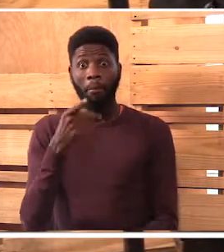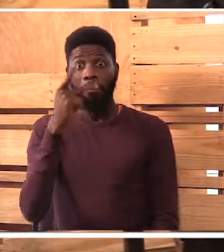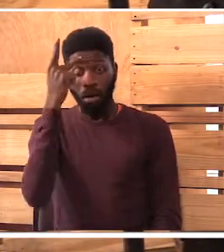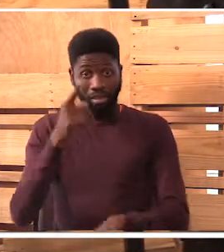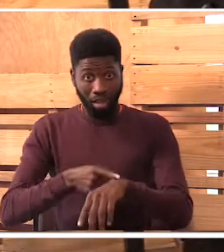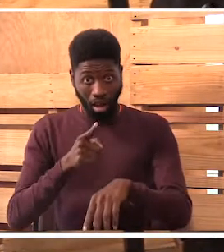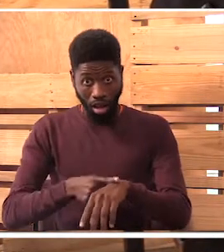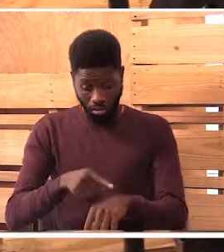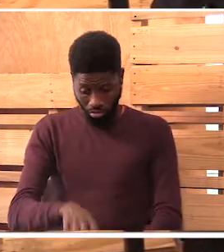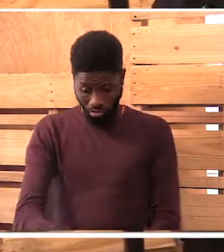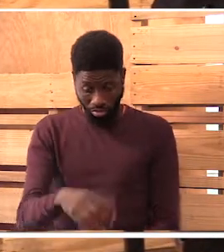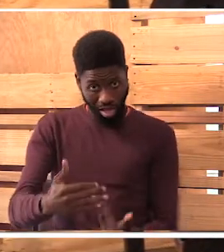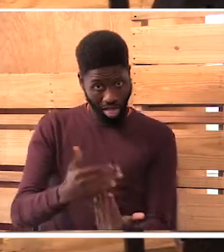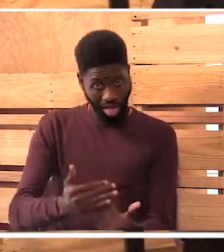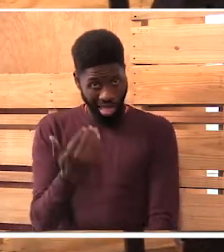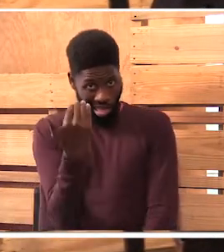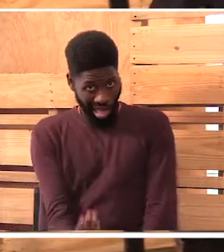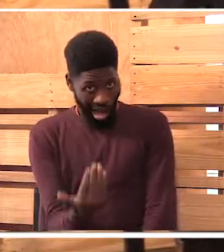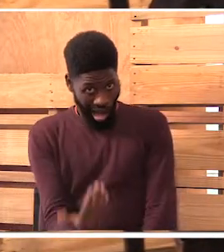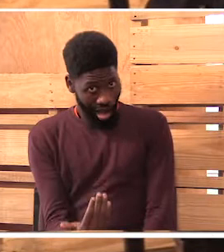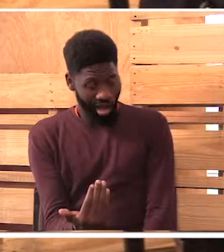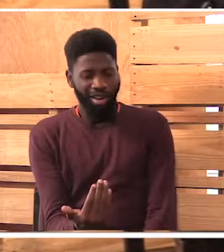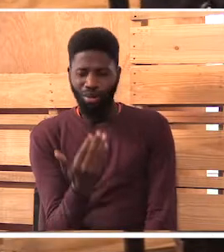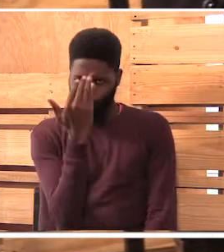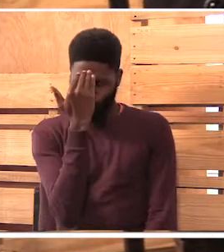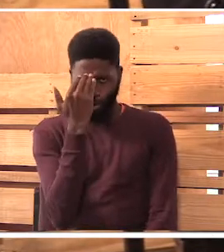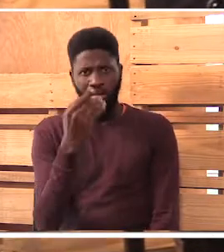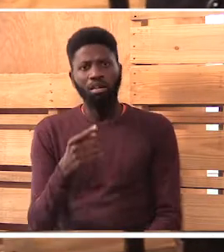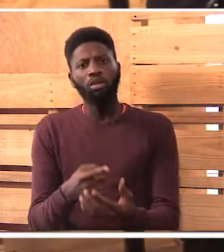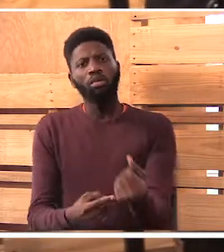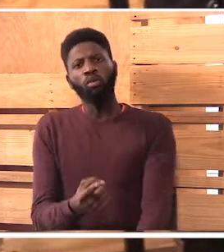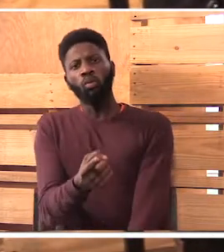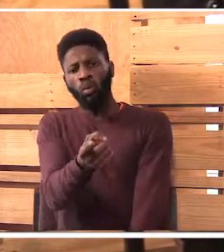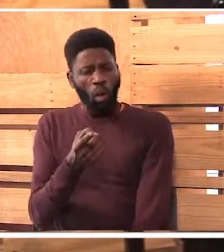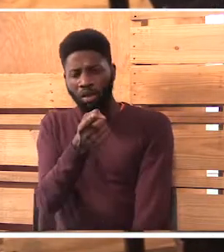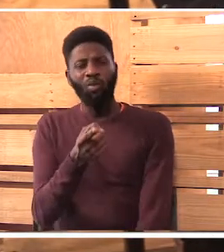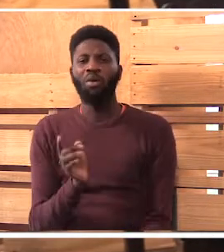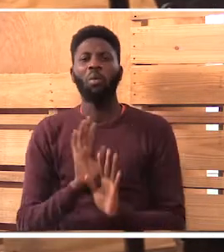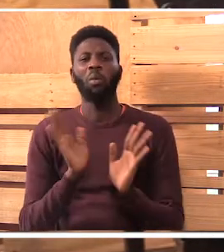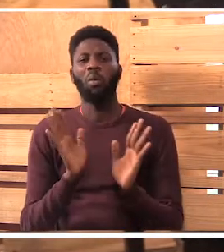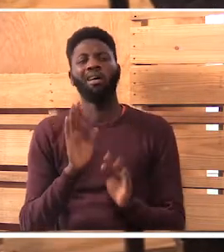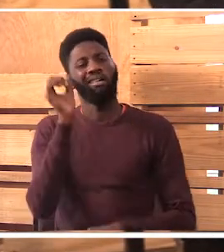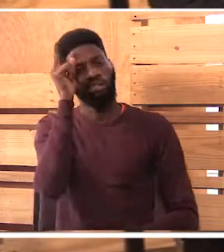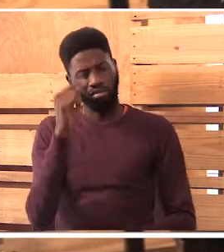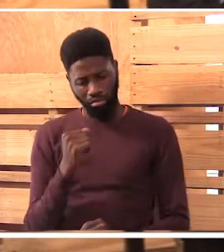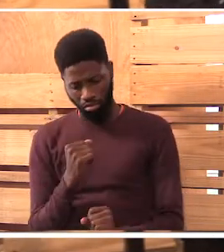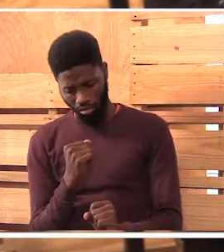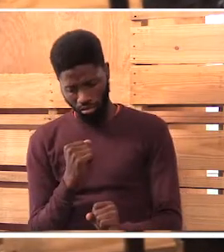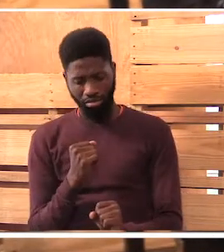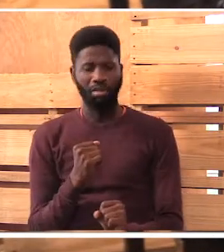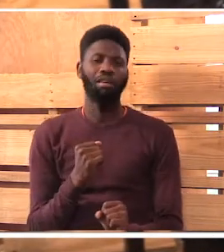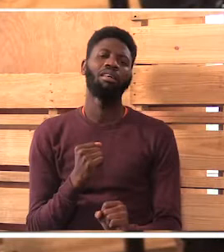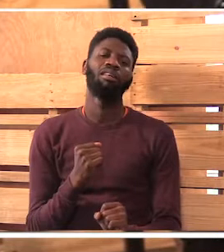akikulea at that young age, hawezi kukuchapa juu anakuwelewa, anakuangalia, kama mtoto anakuambia, he,